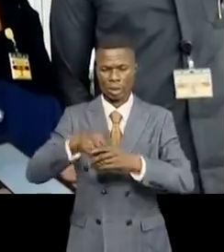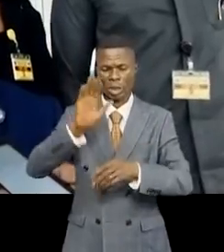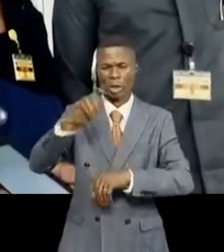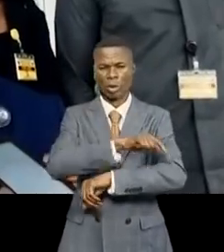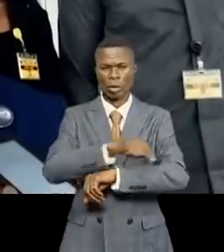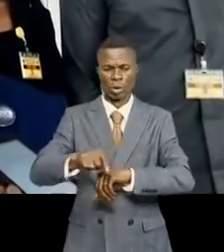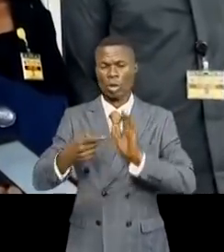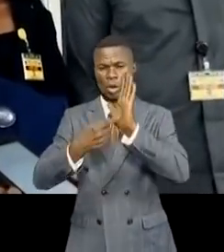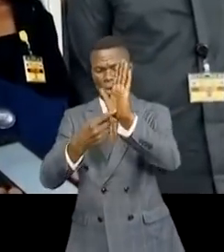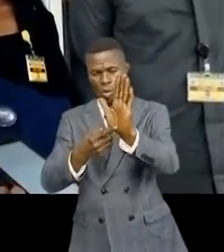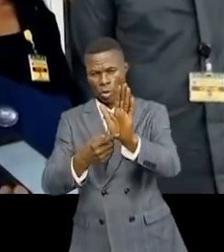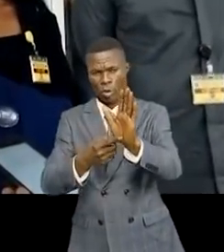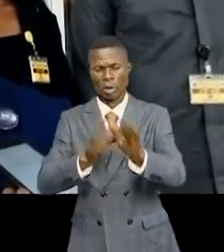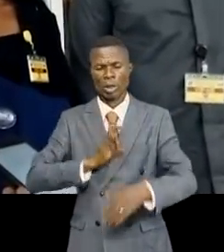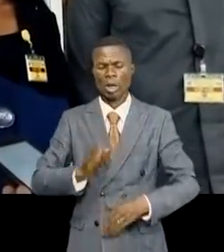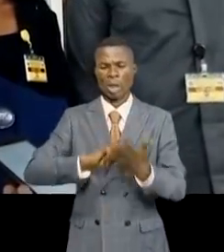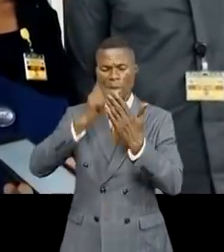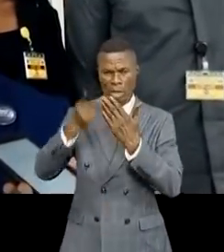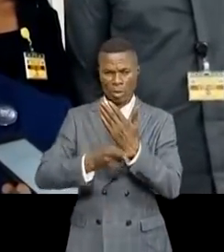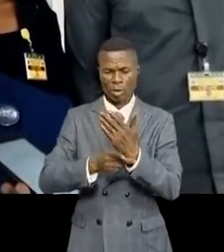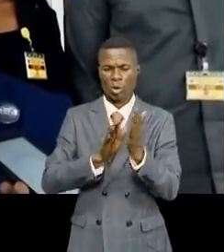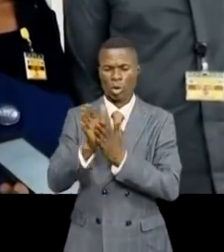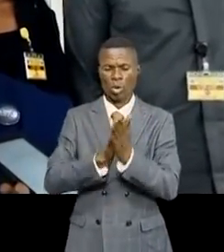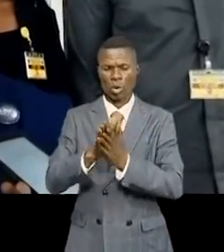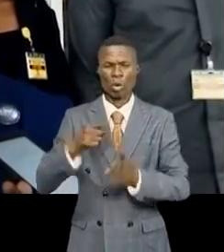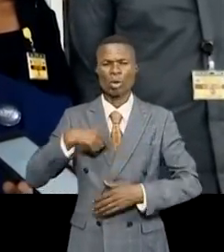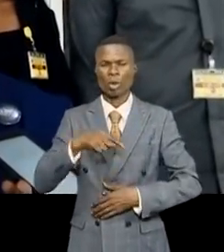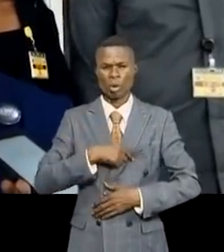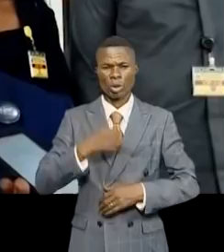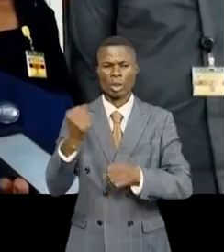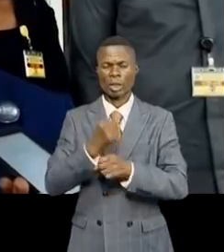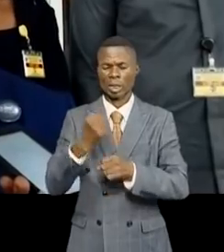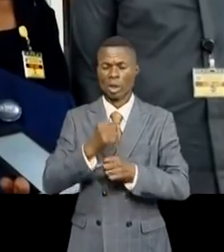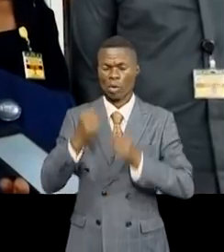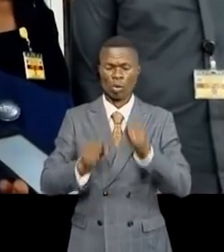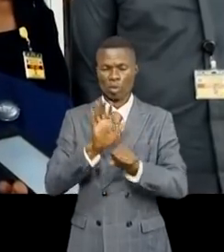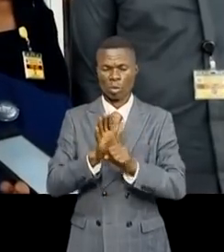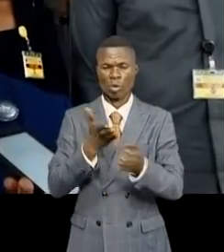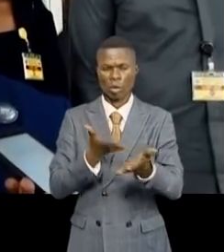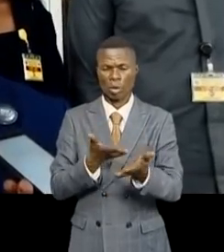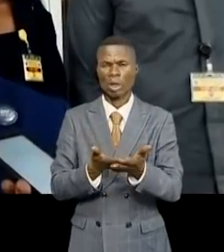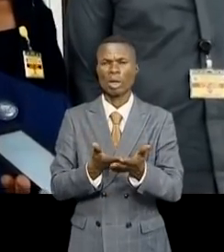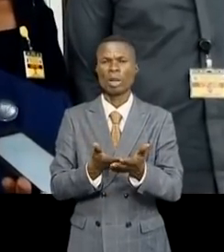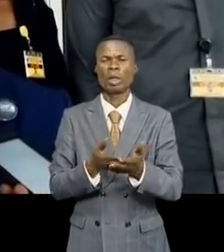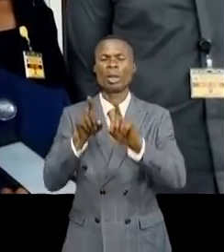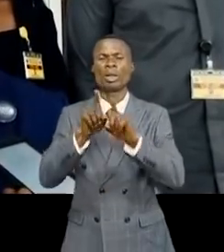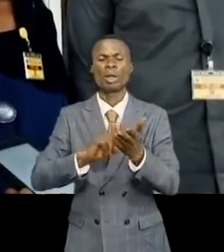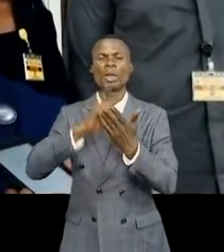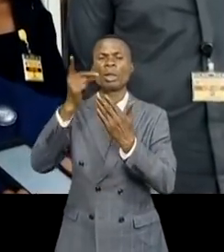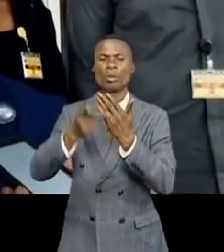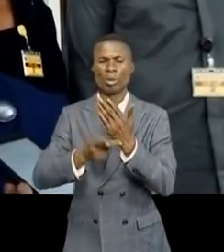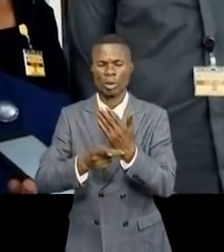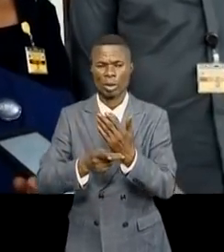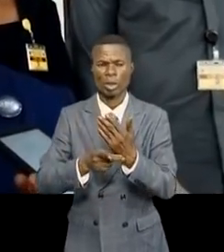avons présenté notre projet qui est déjà en cours, qui s'appelle EcoCar, qui est un service de mobilité verte. Un projet qu'il a accueilli